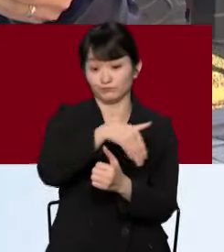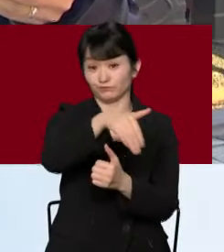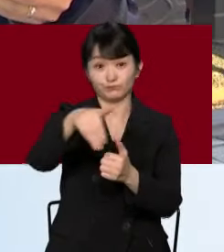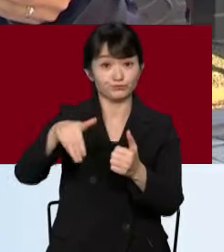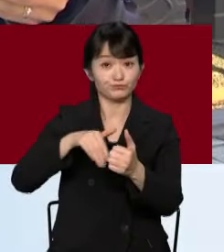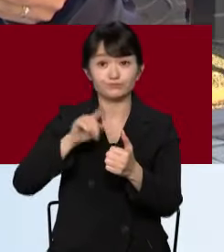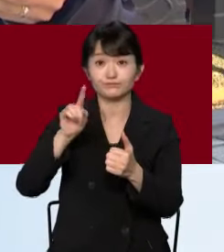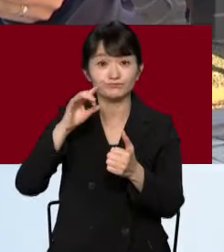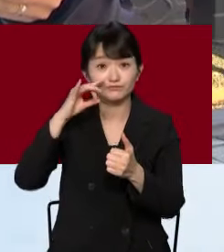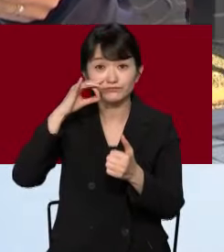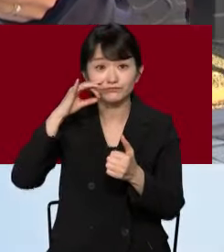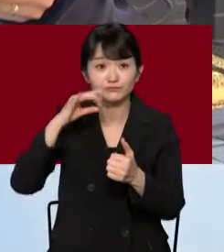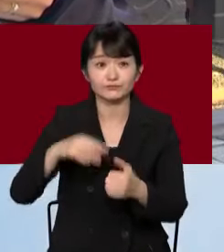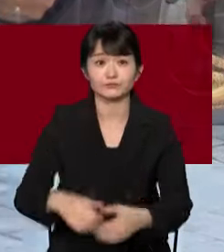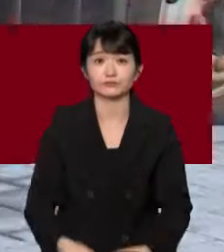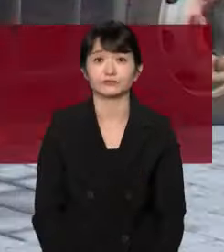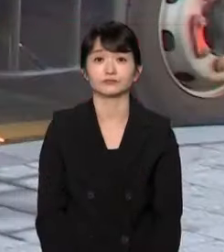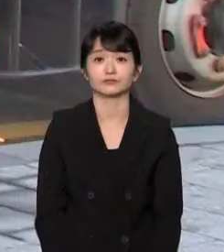어떻습니까?